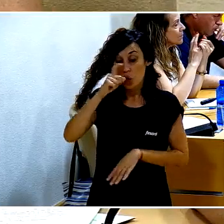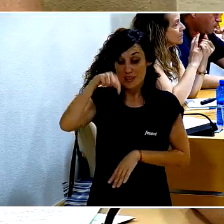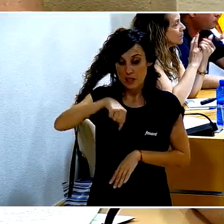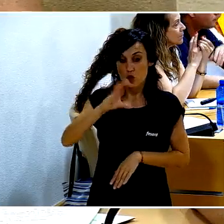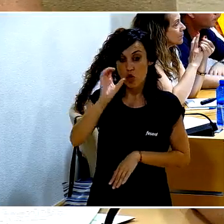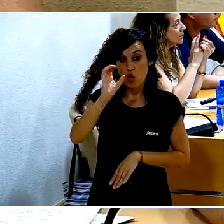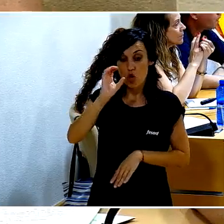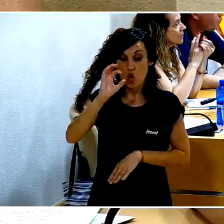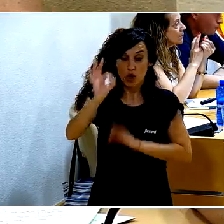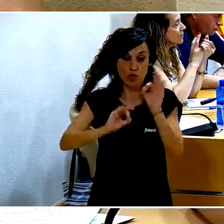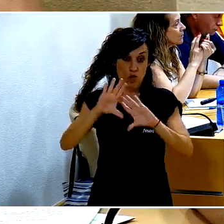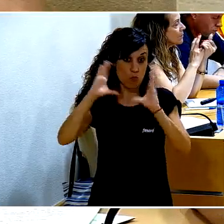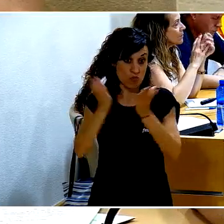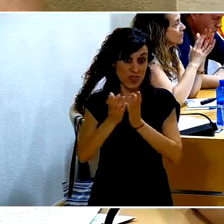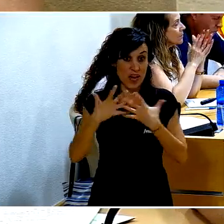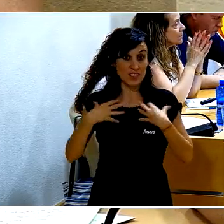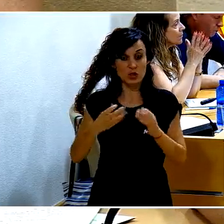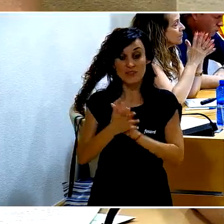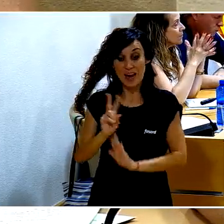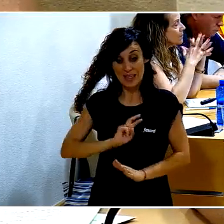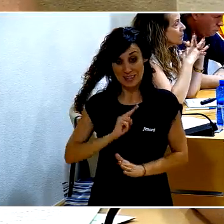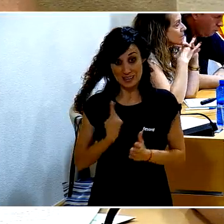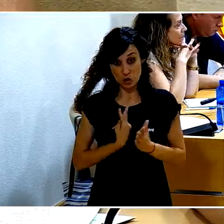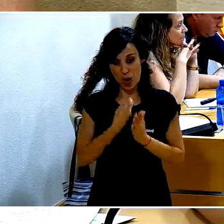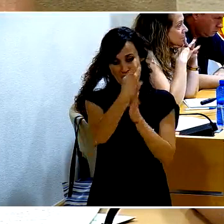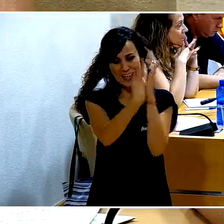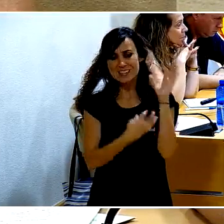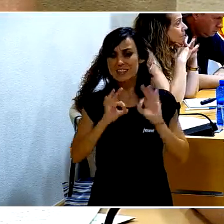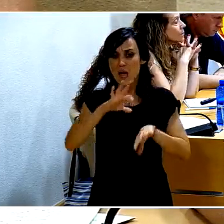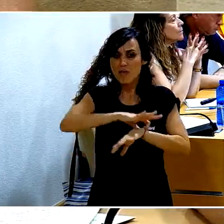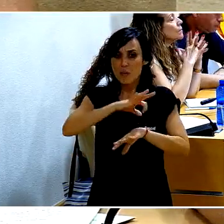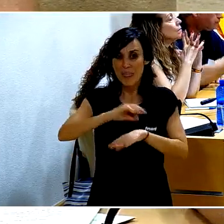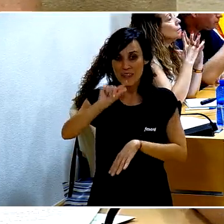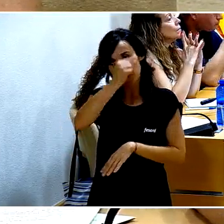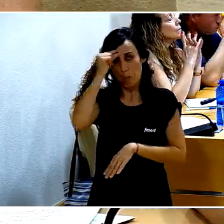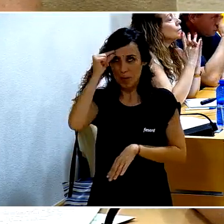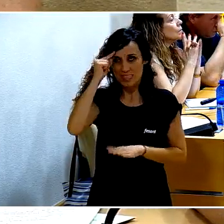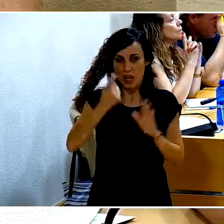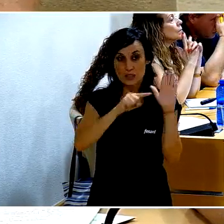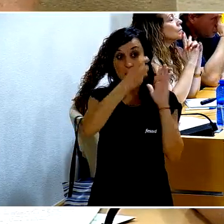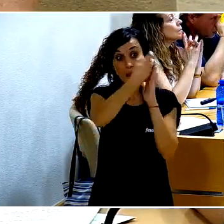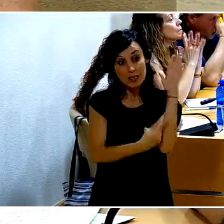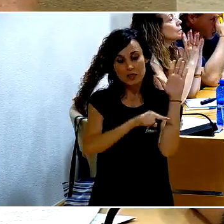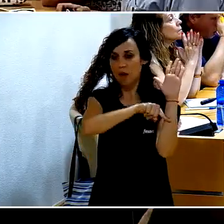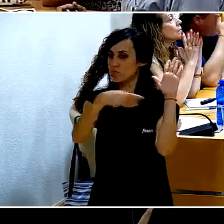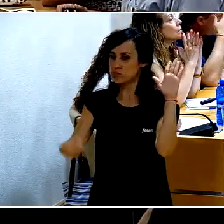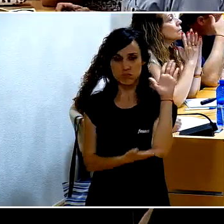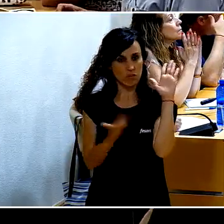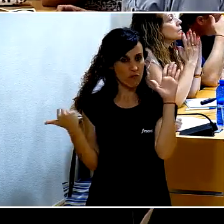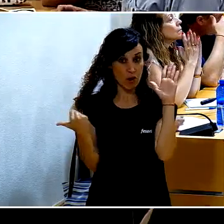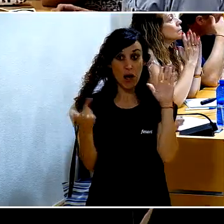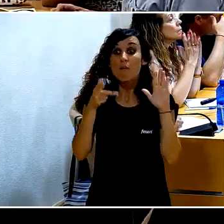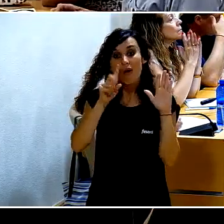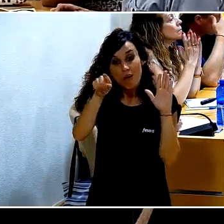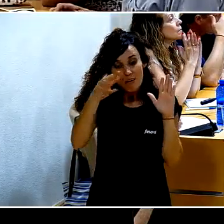OMS va treure la transexualitat de la llista d'enfermetats mentals, però encara la